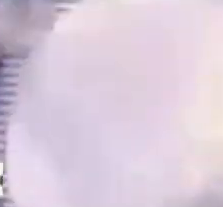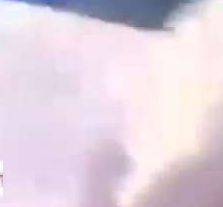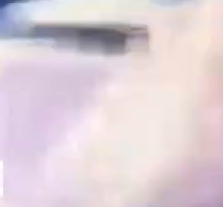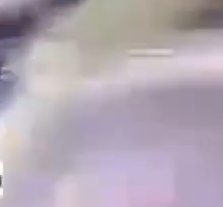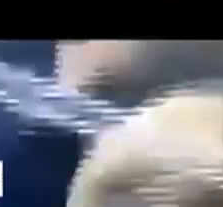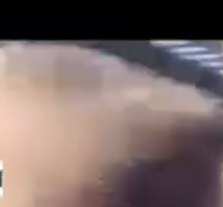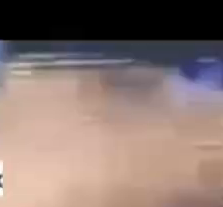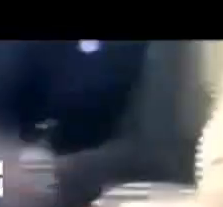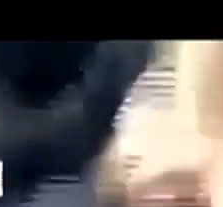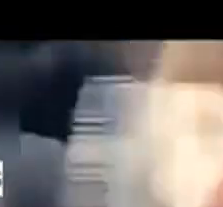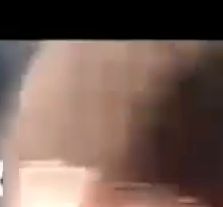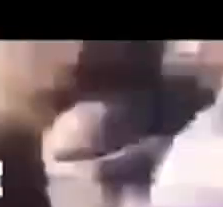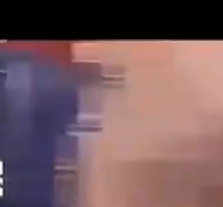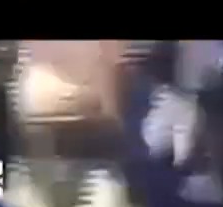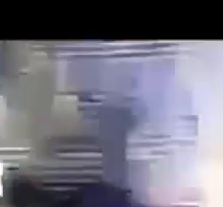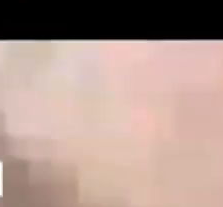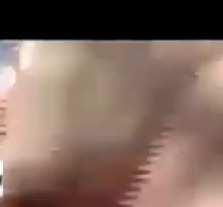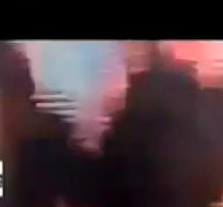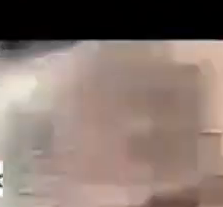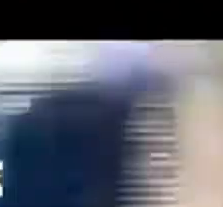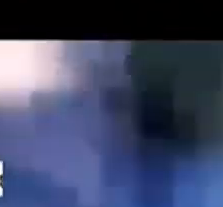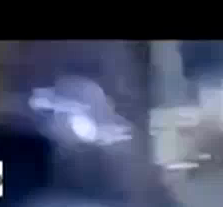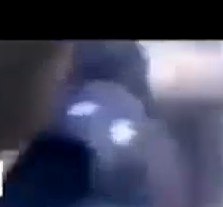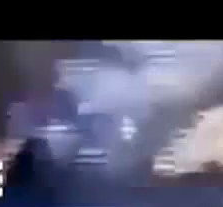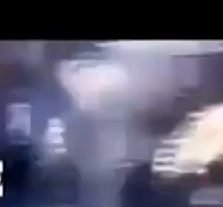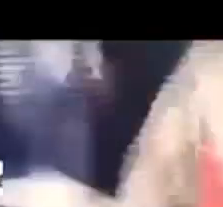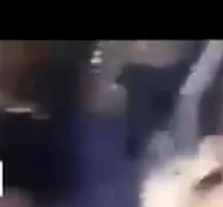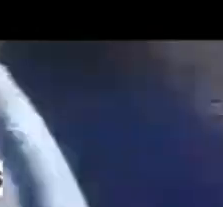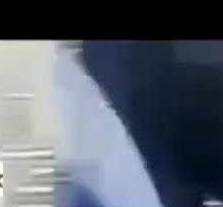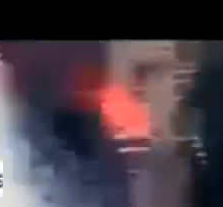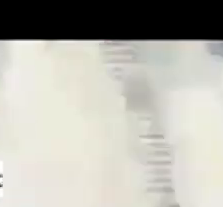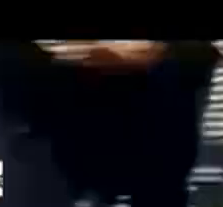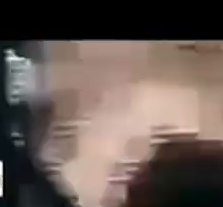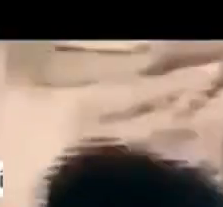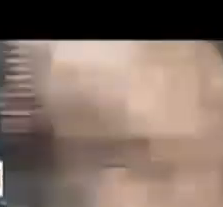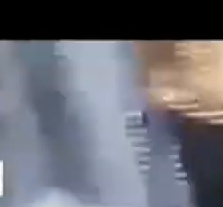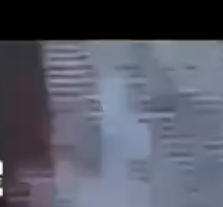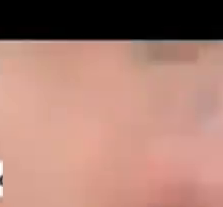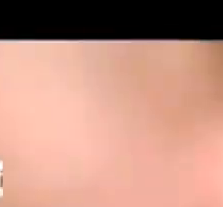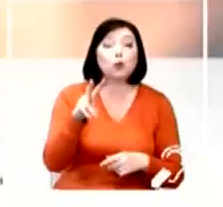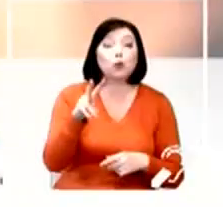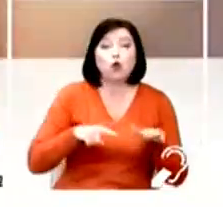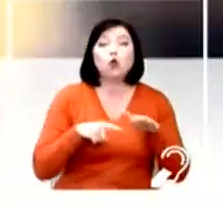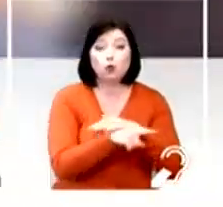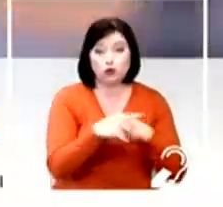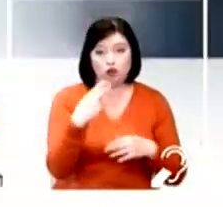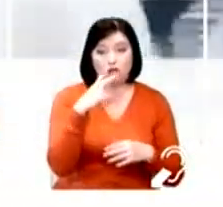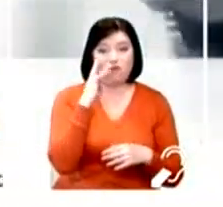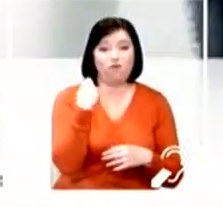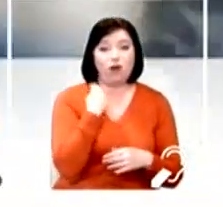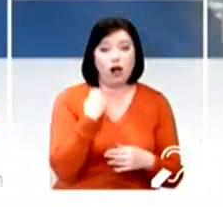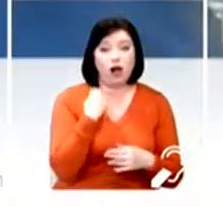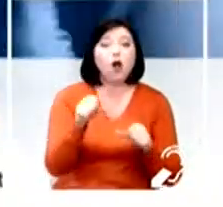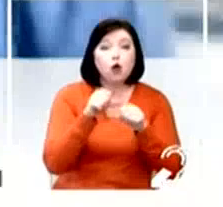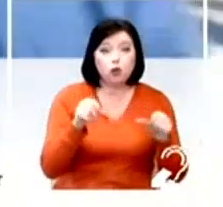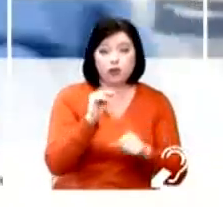Scutul Poporului, care fostul șef al Inspectoratului General de Poliție, Gheorghe Cafcaliuc, fugit de justiție la Londra. Comisia